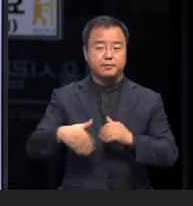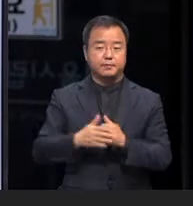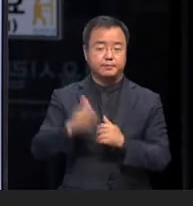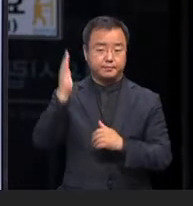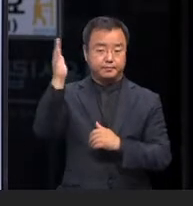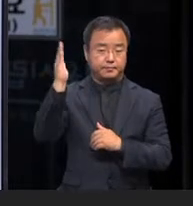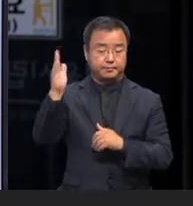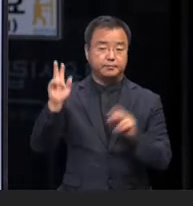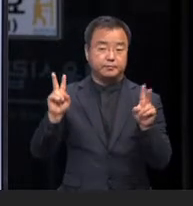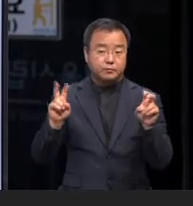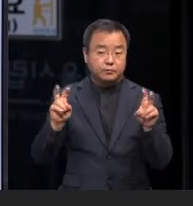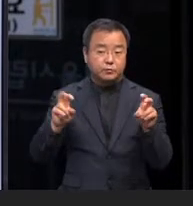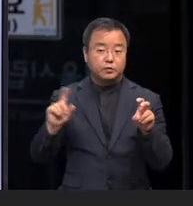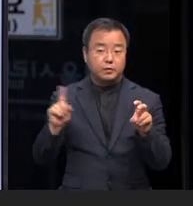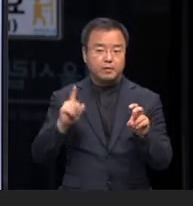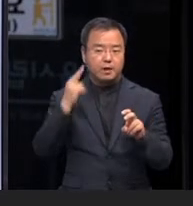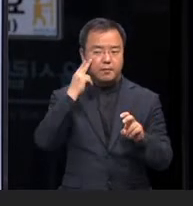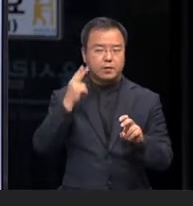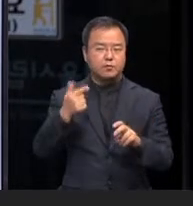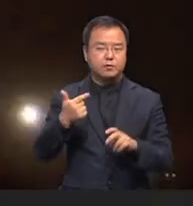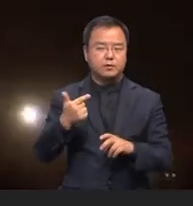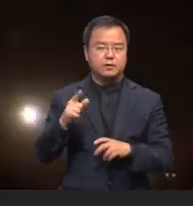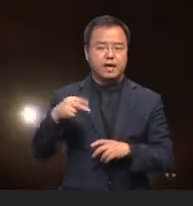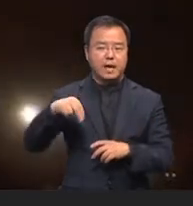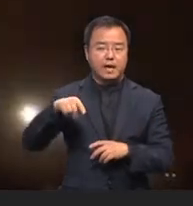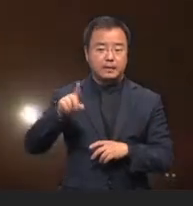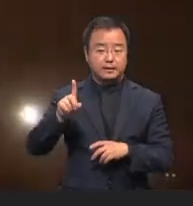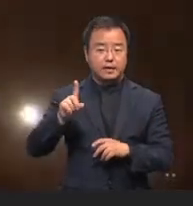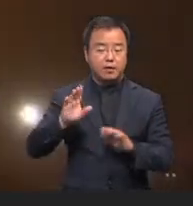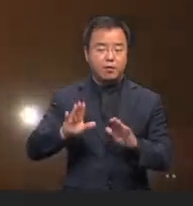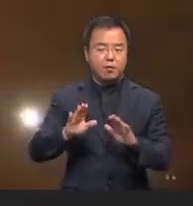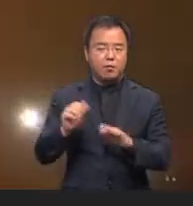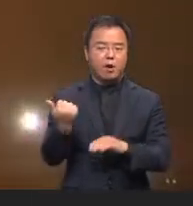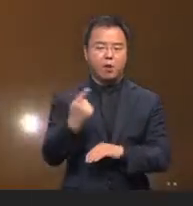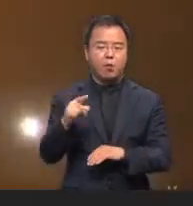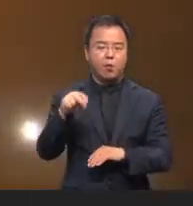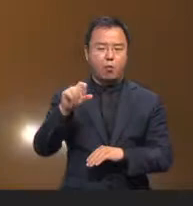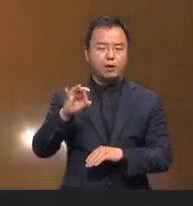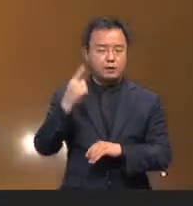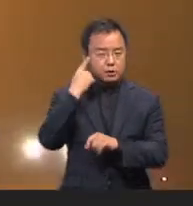강연 주제는 미항공우주국 나사의 화성 탐사 미션.